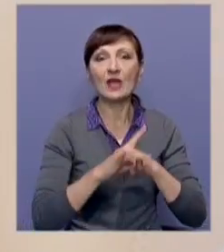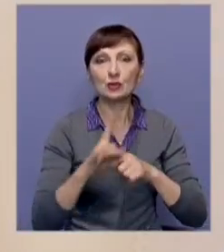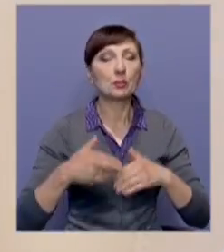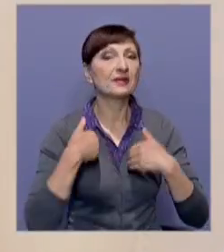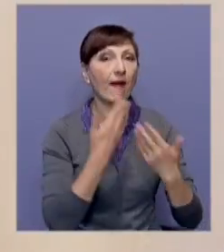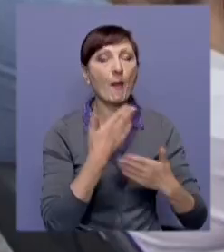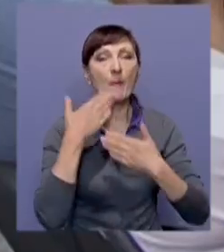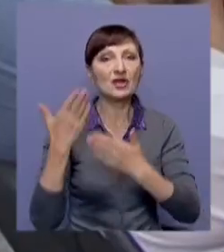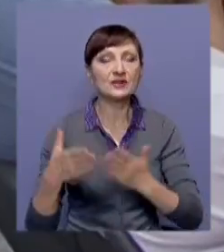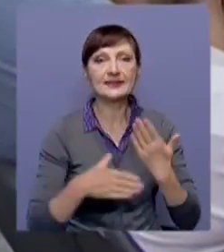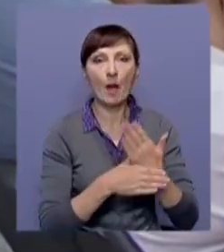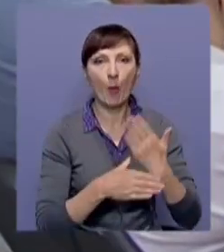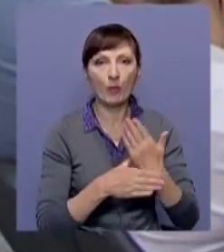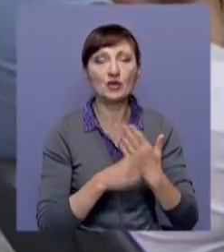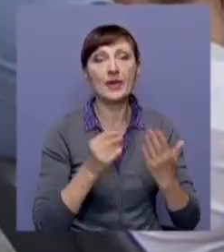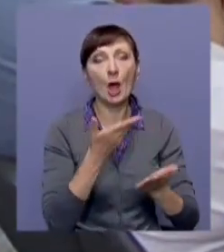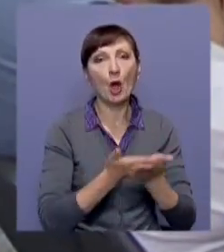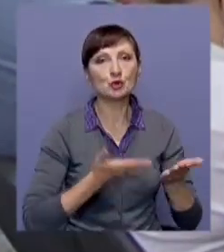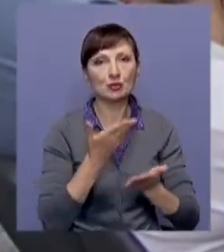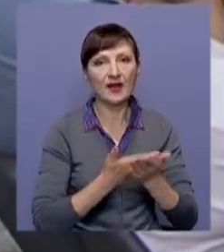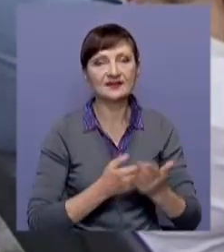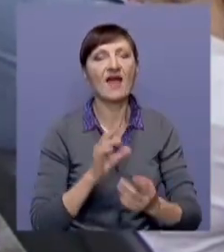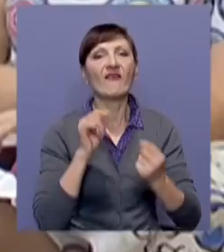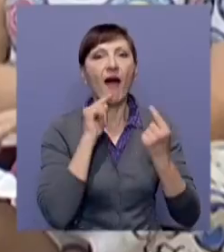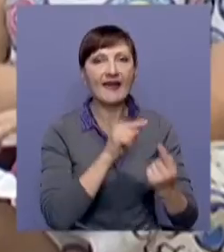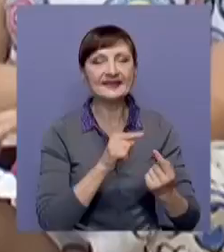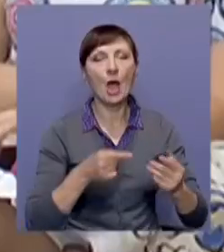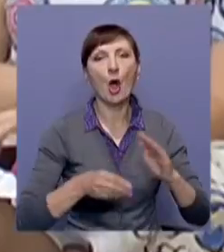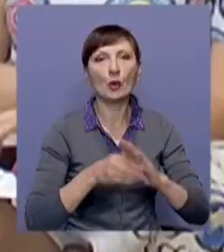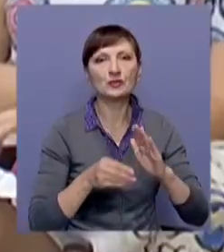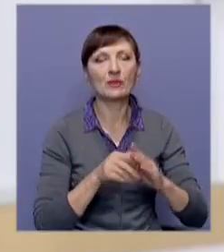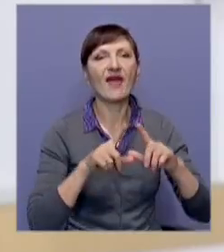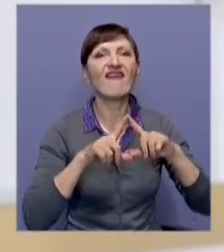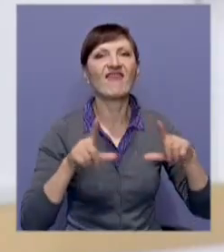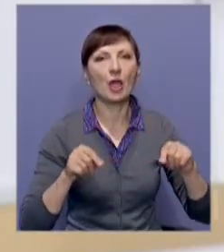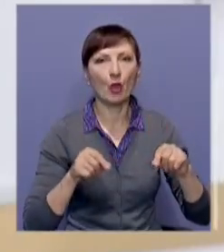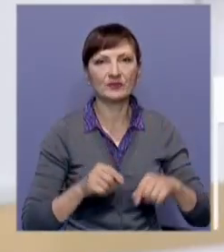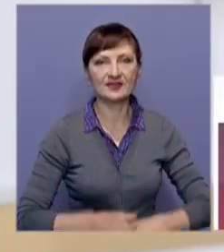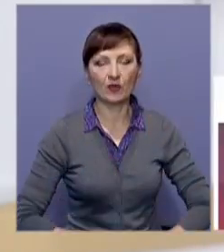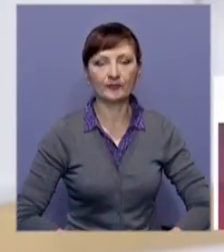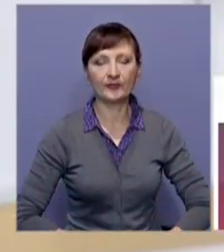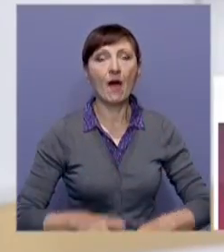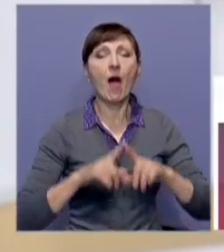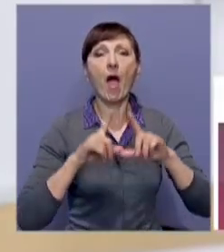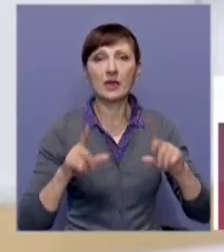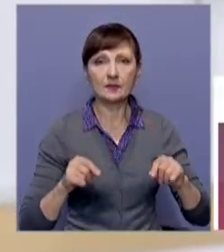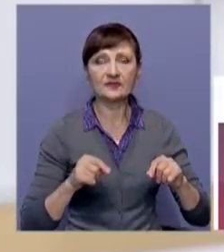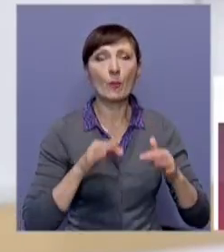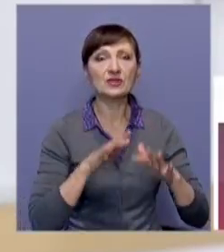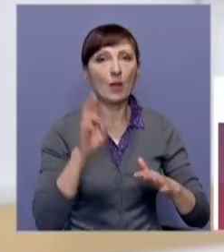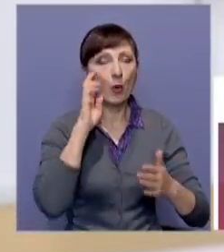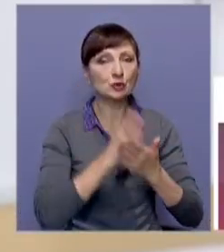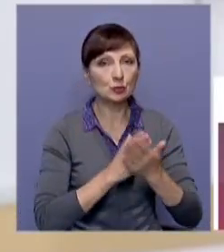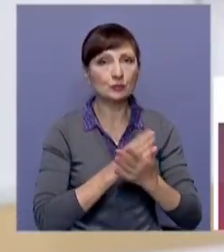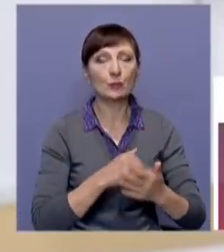предлагают обращаться за помощью и консультациями в антикоррупционное ведомство. Агентство по делам госслужбы и противодействия